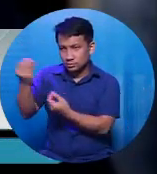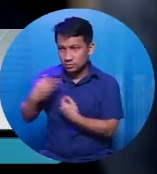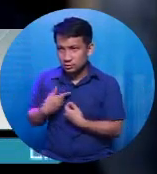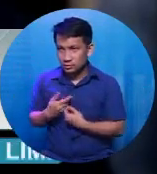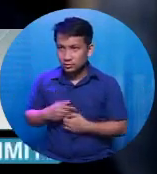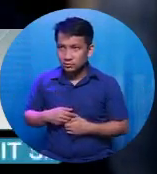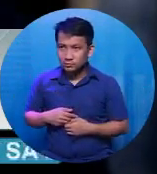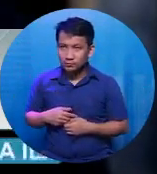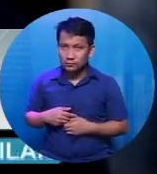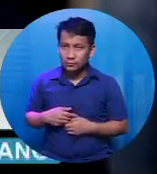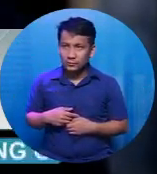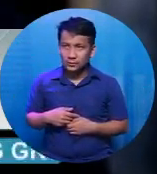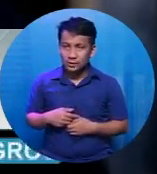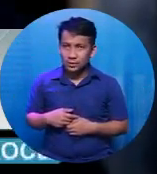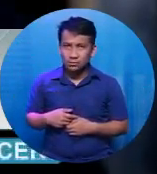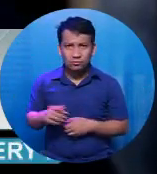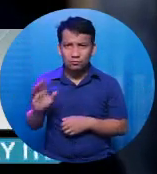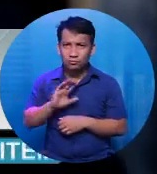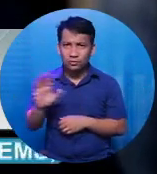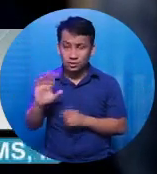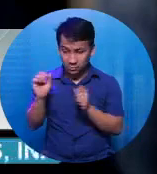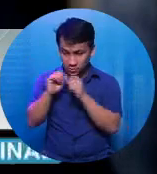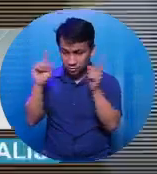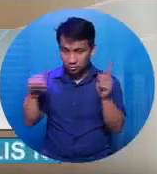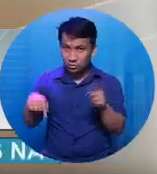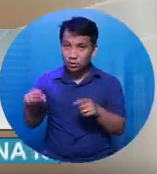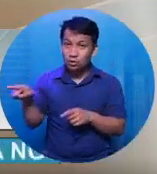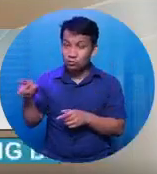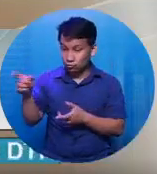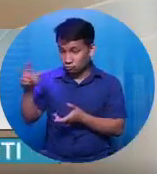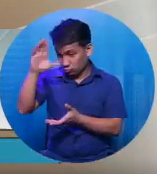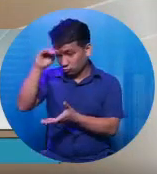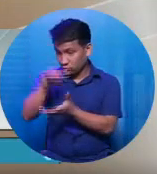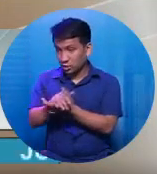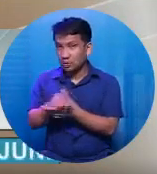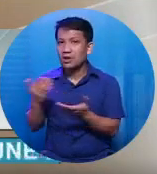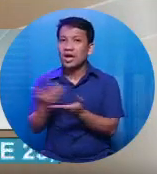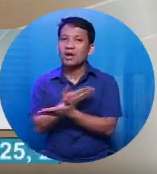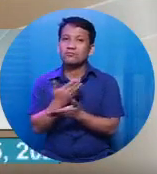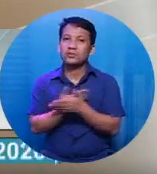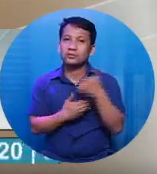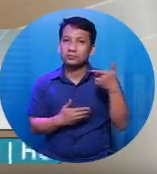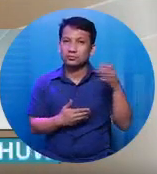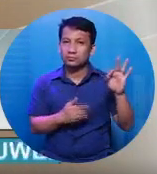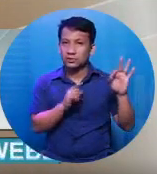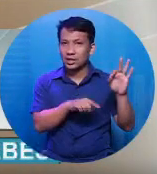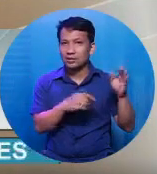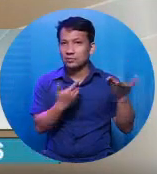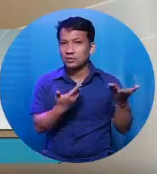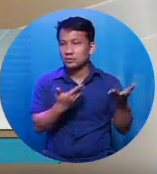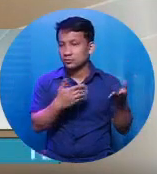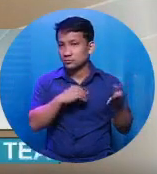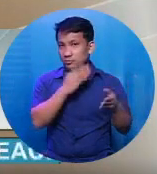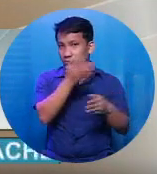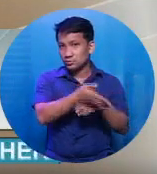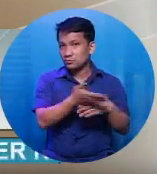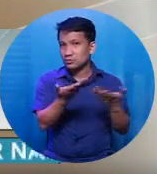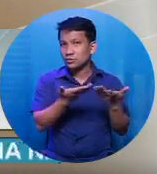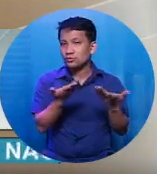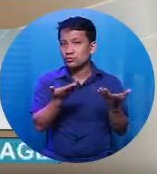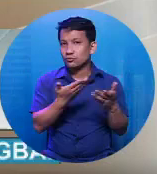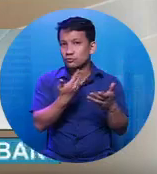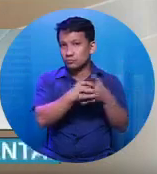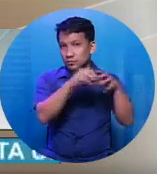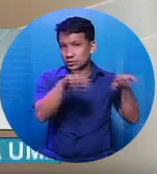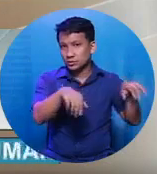kaibigan ko, Che, huwag kang mabibigla kasi yung asawa mo, may babae siya, yung borders niyo. Lagi niyang nilalagyan ng kahit ang